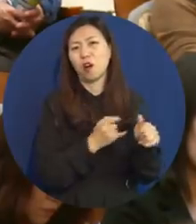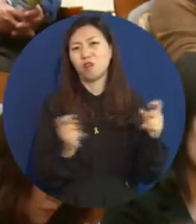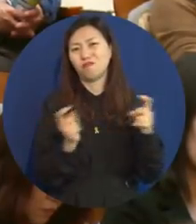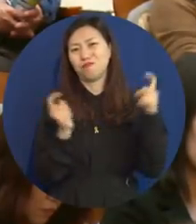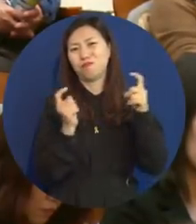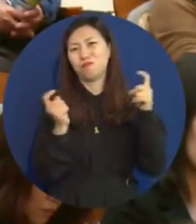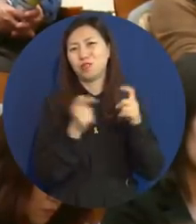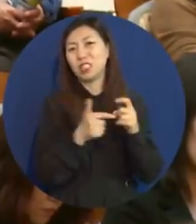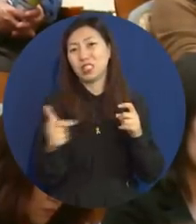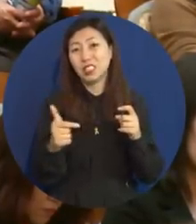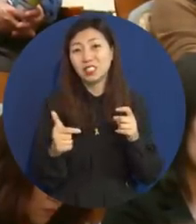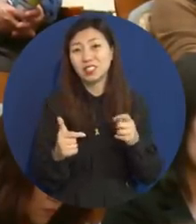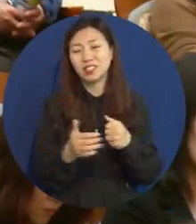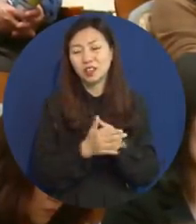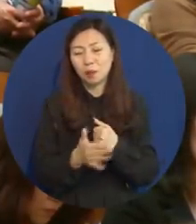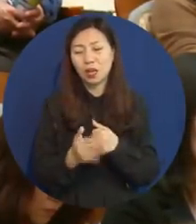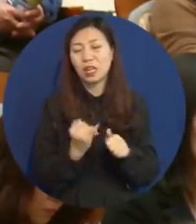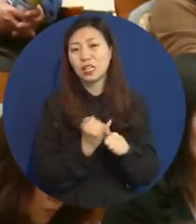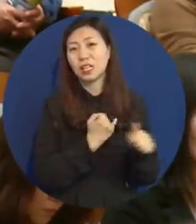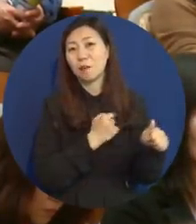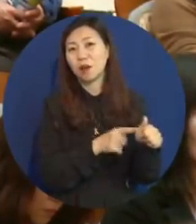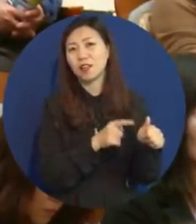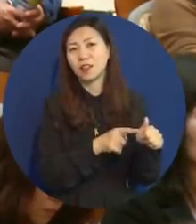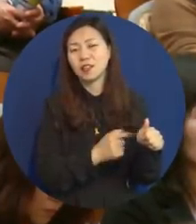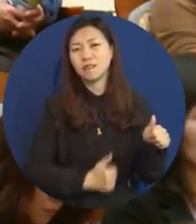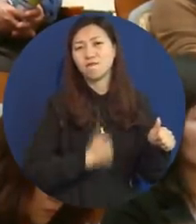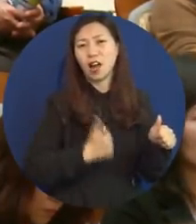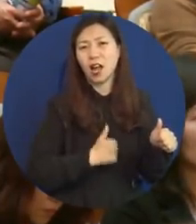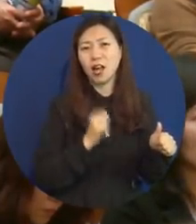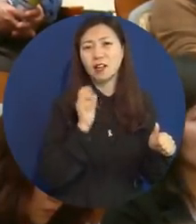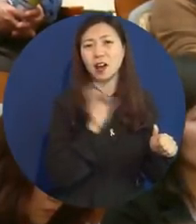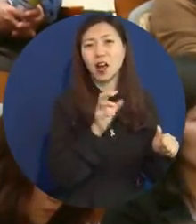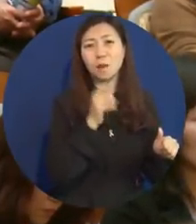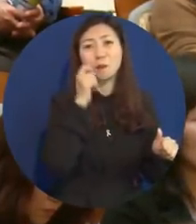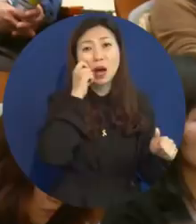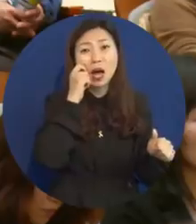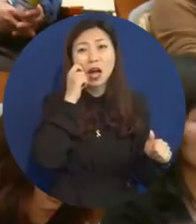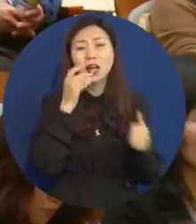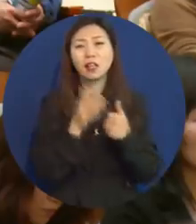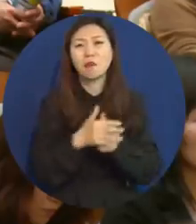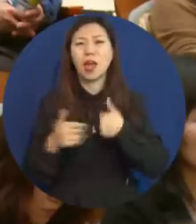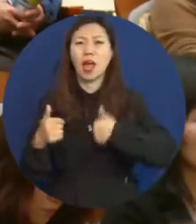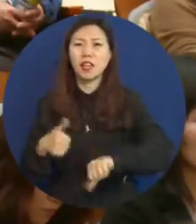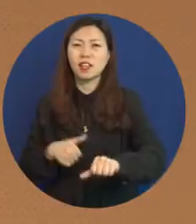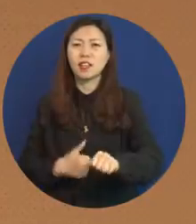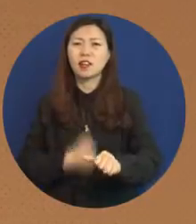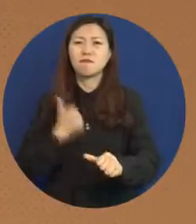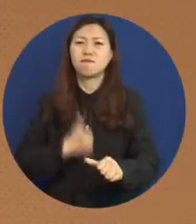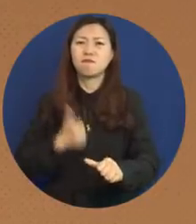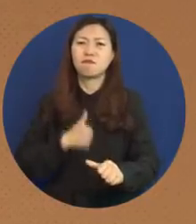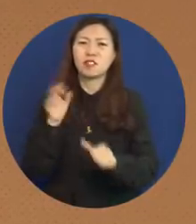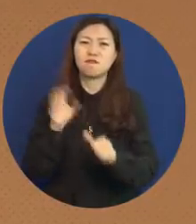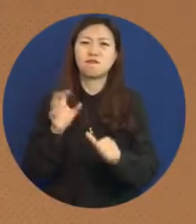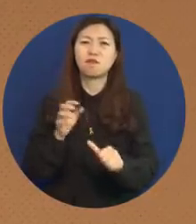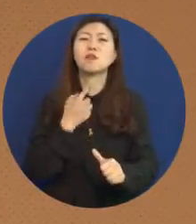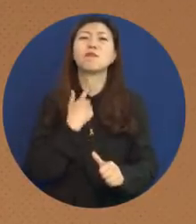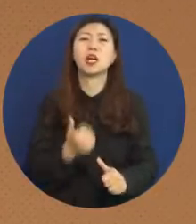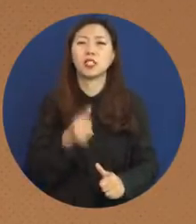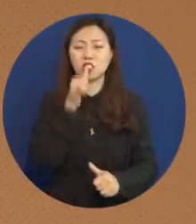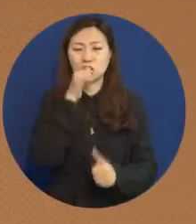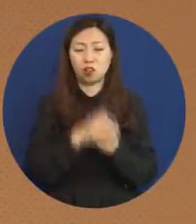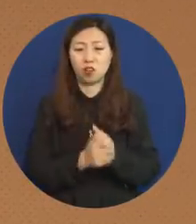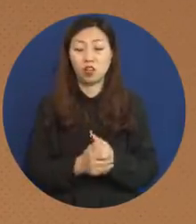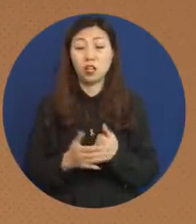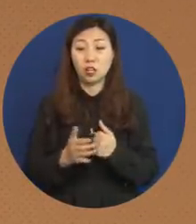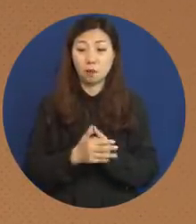그러면서 이제 남편한테는 성질을 못 내니까 애들한테 성질을 팍팍 냈습니다. 그러니까 아이들이 지금